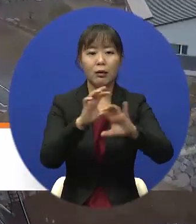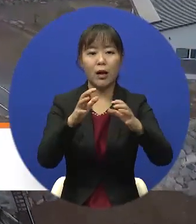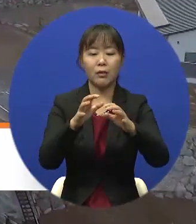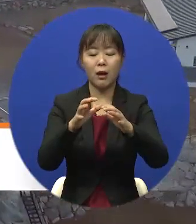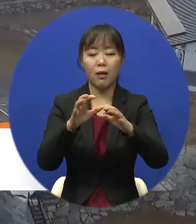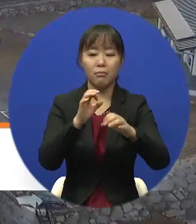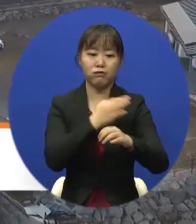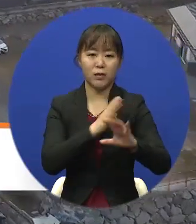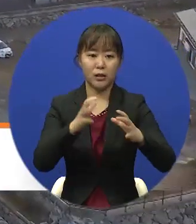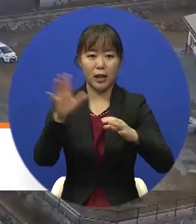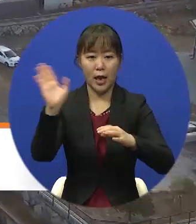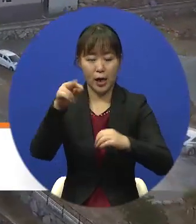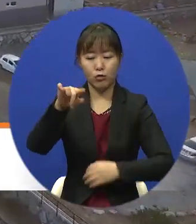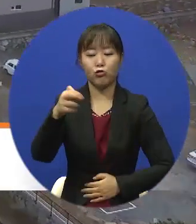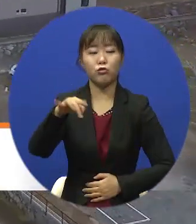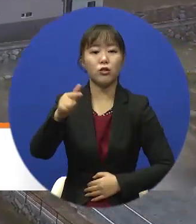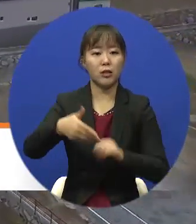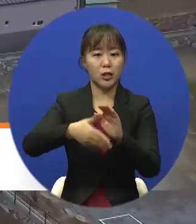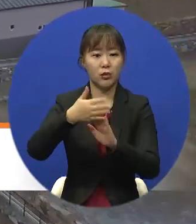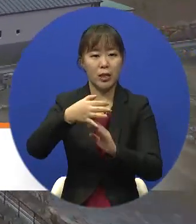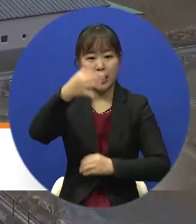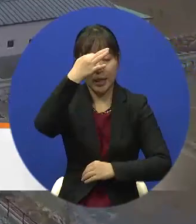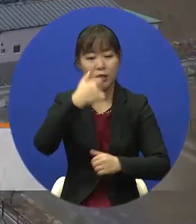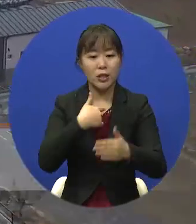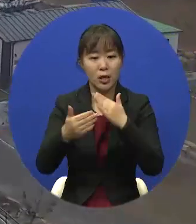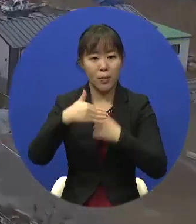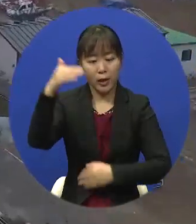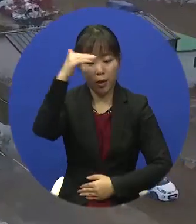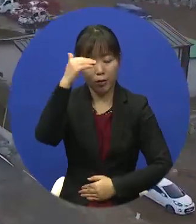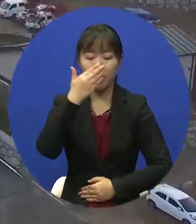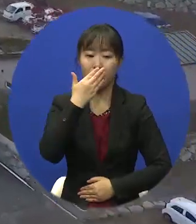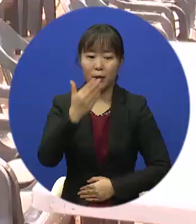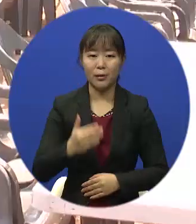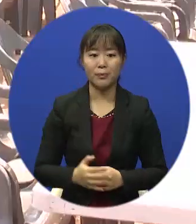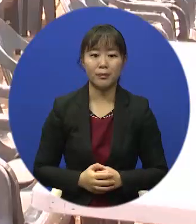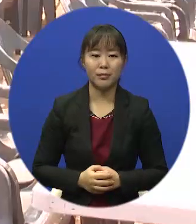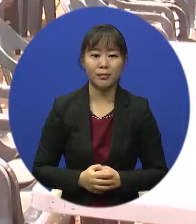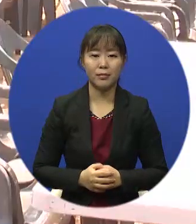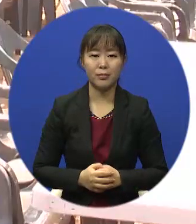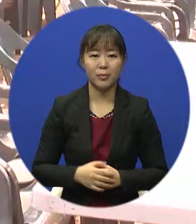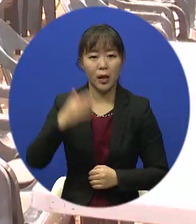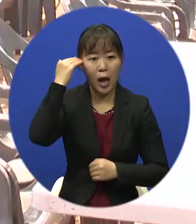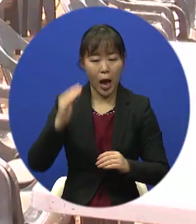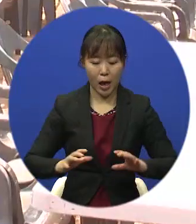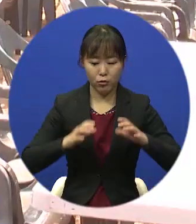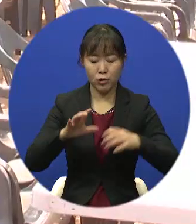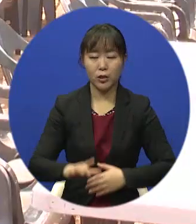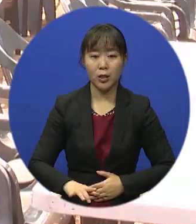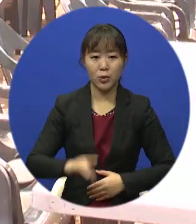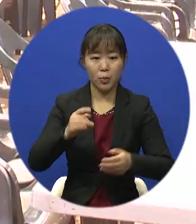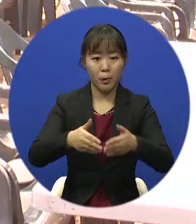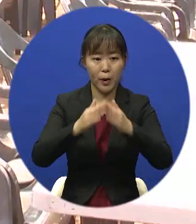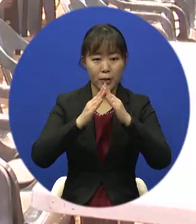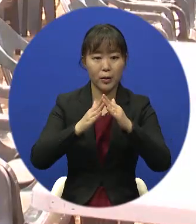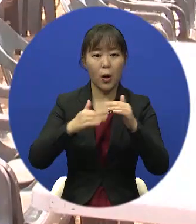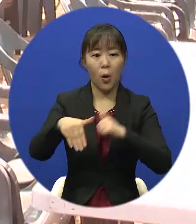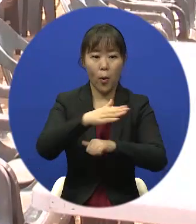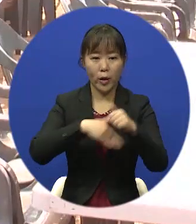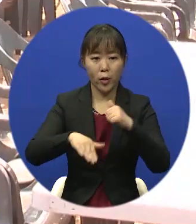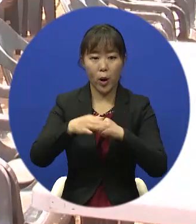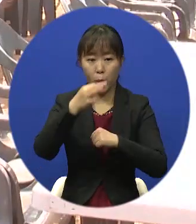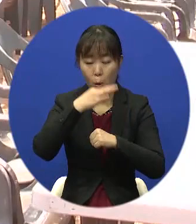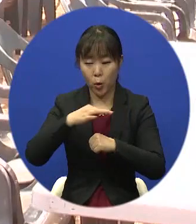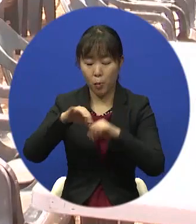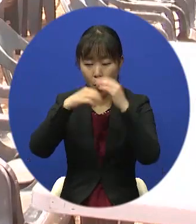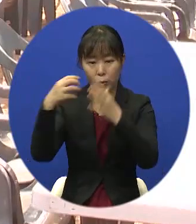선진국이 아닌 순천시로 기술 체험과 견학이 가능해졌습니다. 국내 최초로 건립된 환경과 효율을 모두